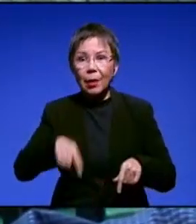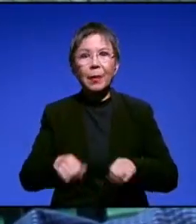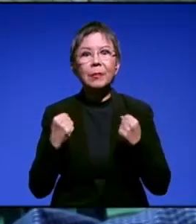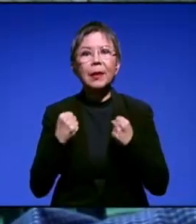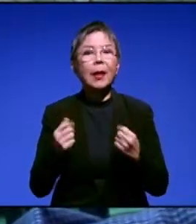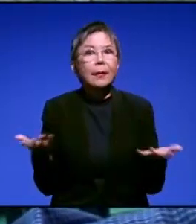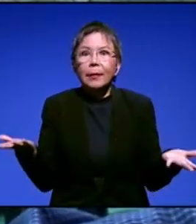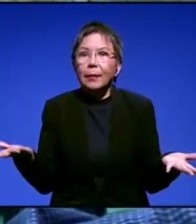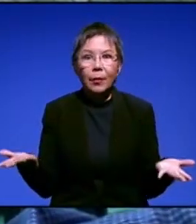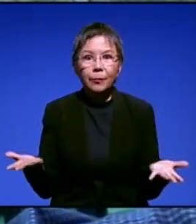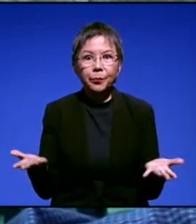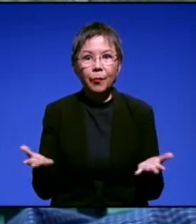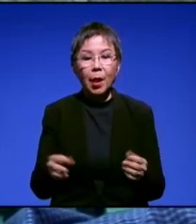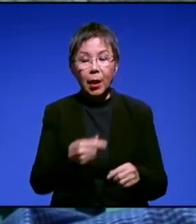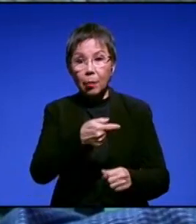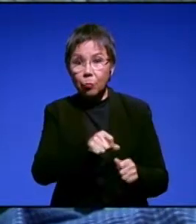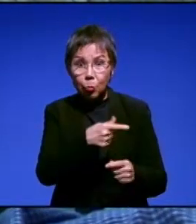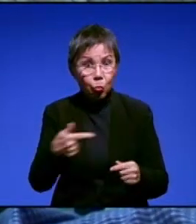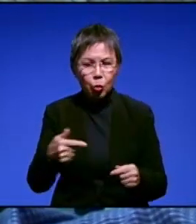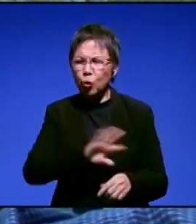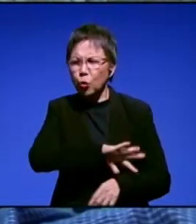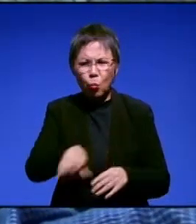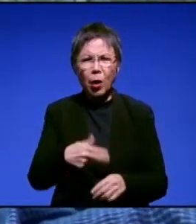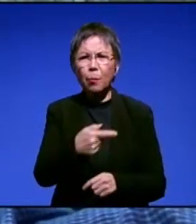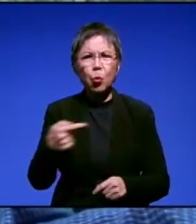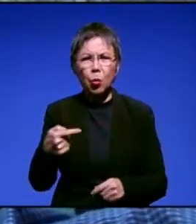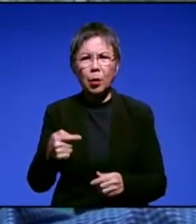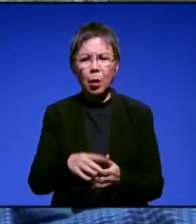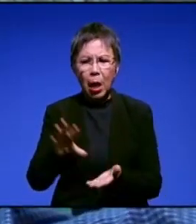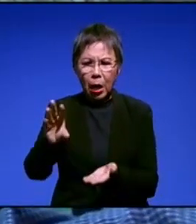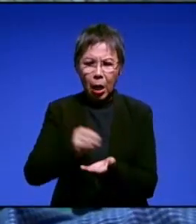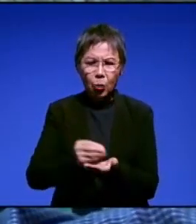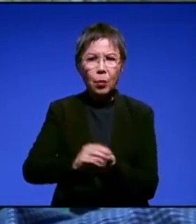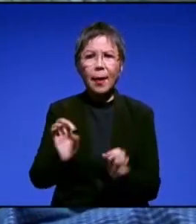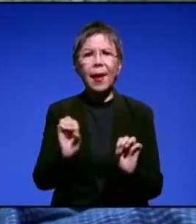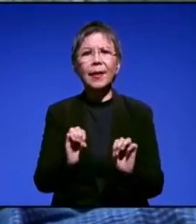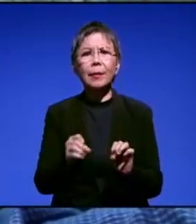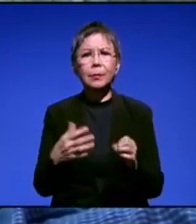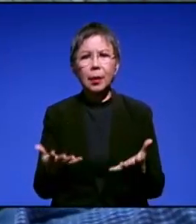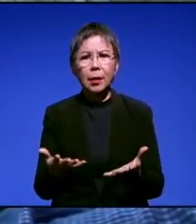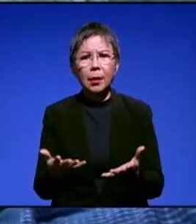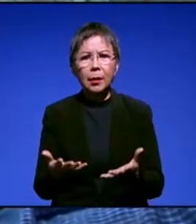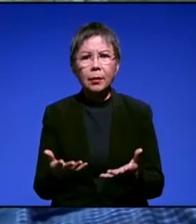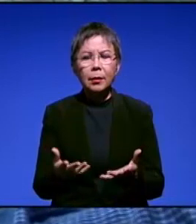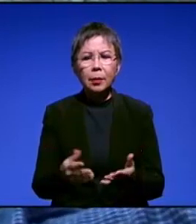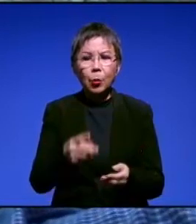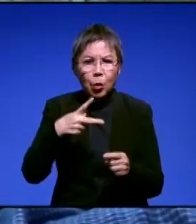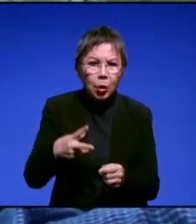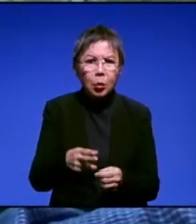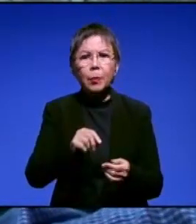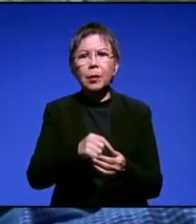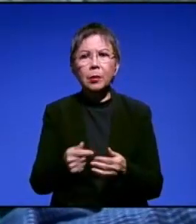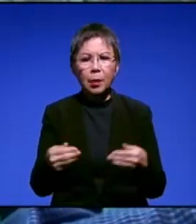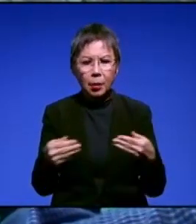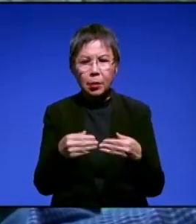bisa bertahan dengan pengurangan ini aku kalau kalau nantinya dana memang nggak bisa masuk atau madsense Jepang lagi yang mungkin